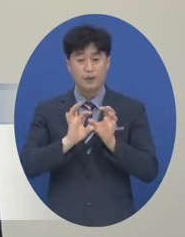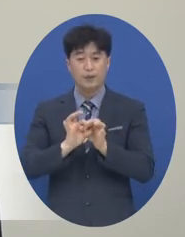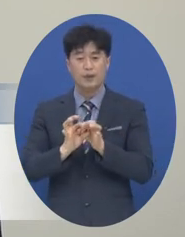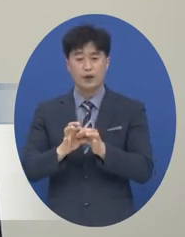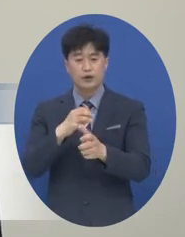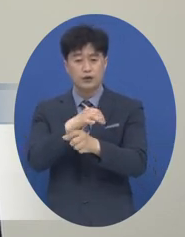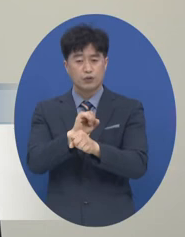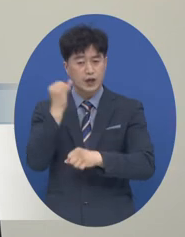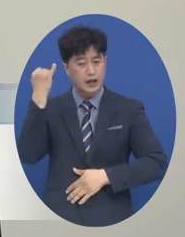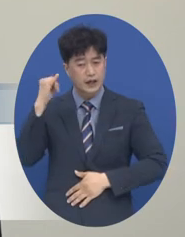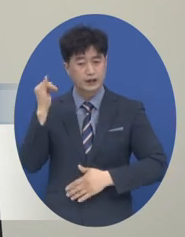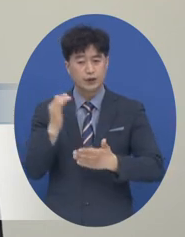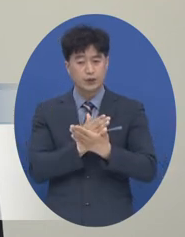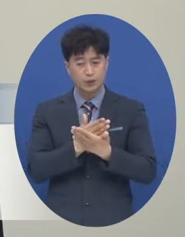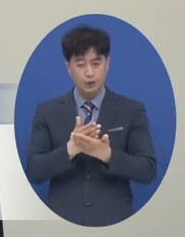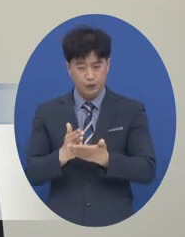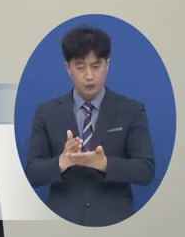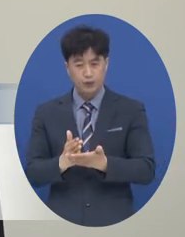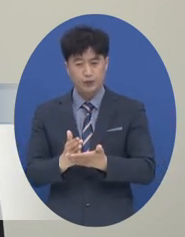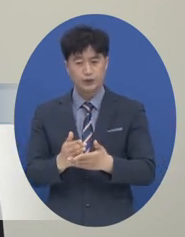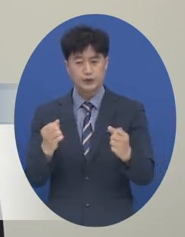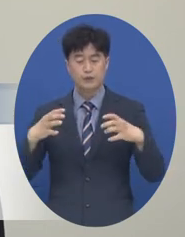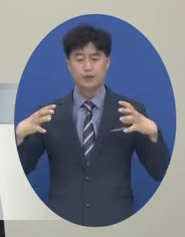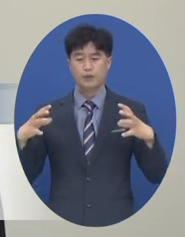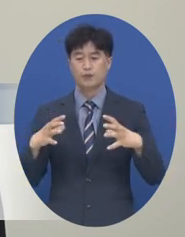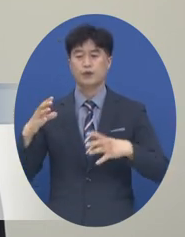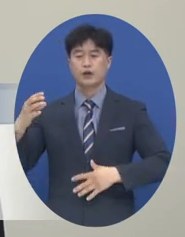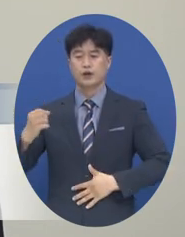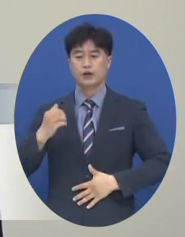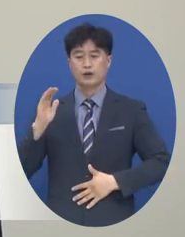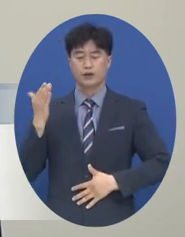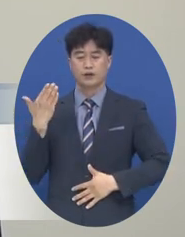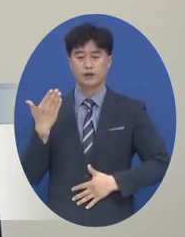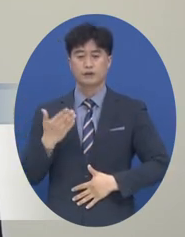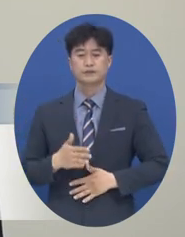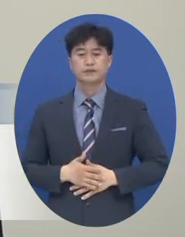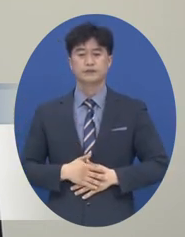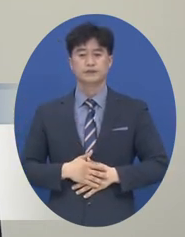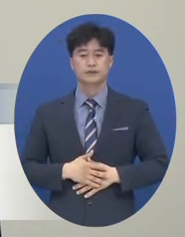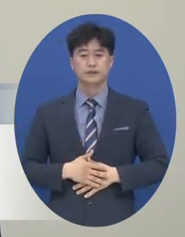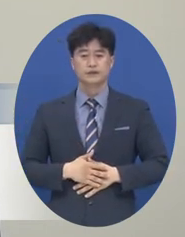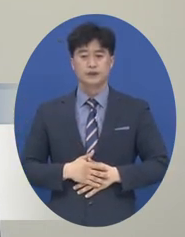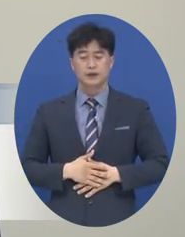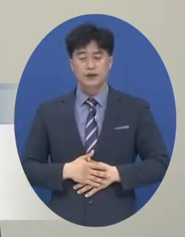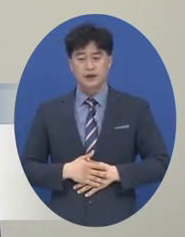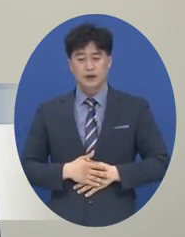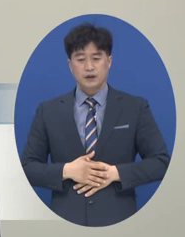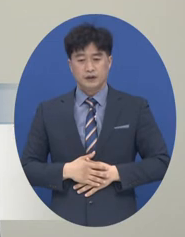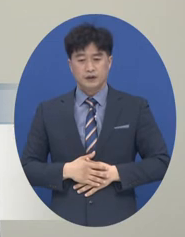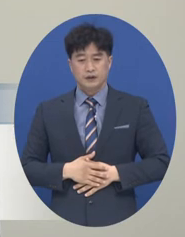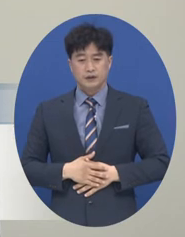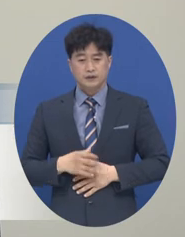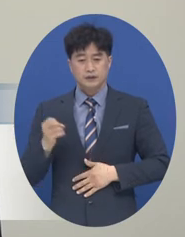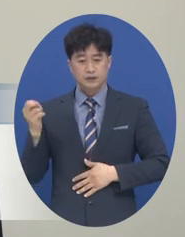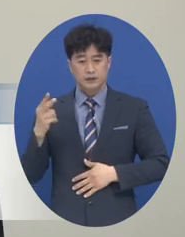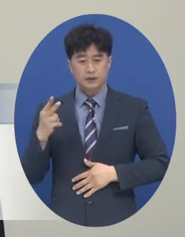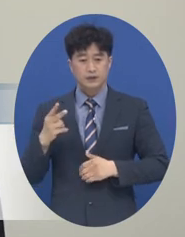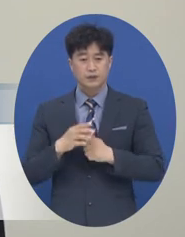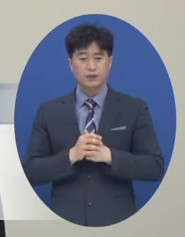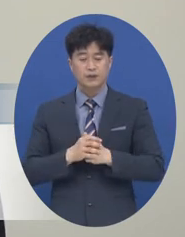커뮤니티를 통한 연구 아이디어 공유 또 그리고 협력을 얻게